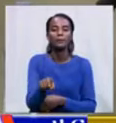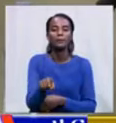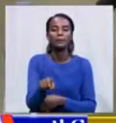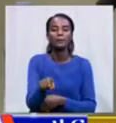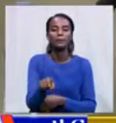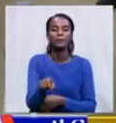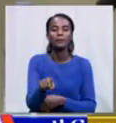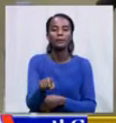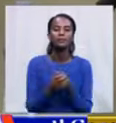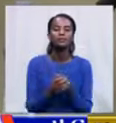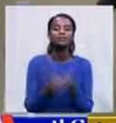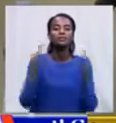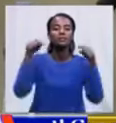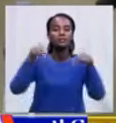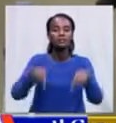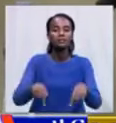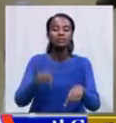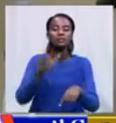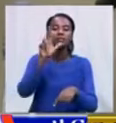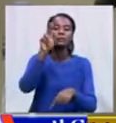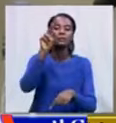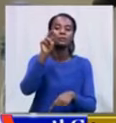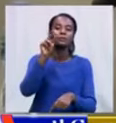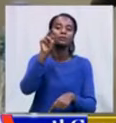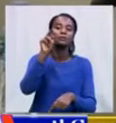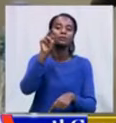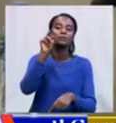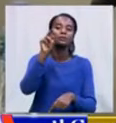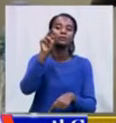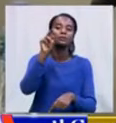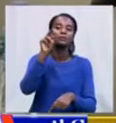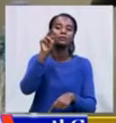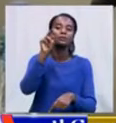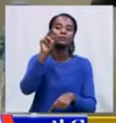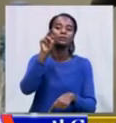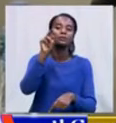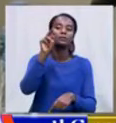እናመሰግነዋለን የዘንድሮ ረመዳን